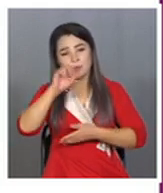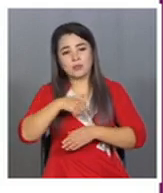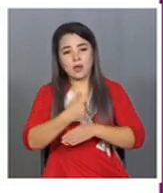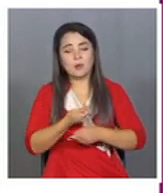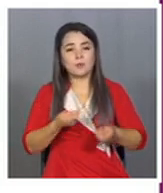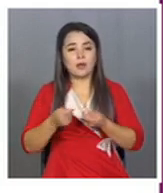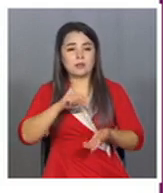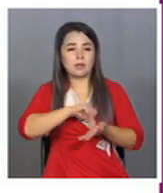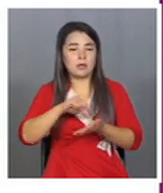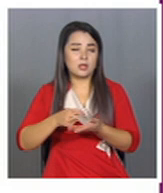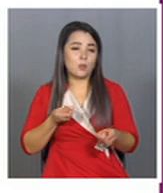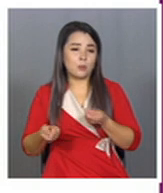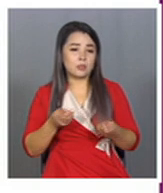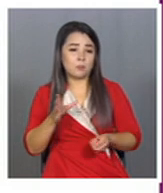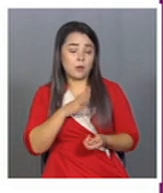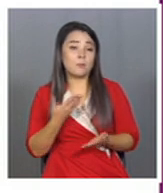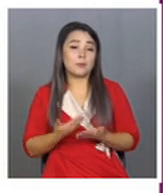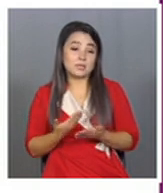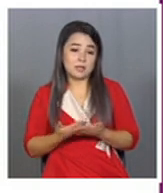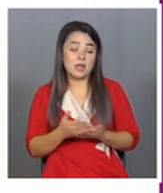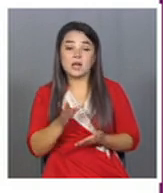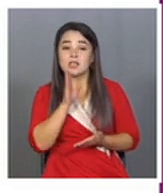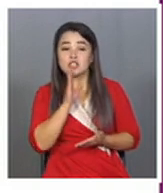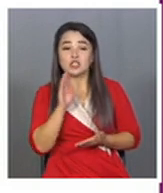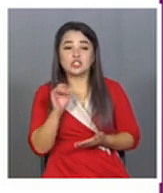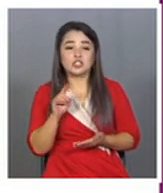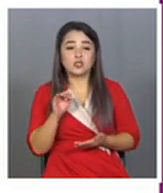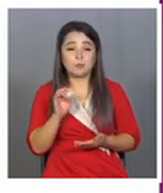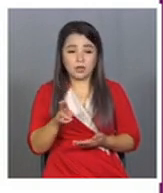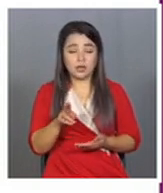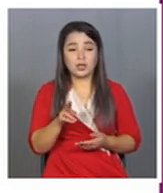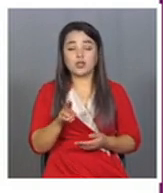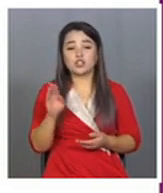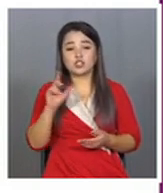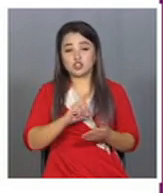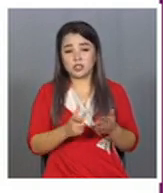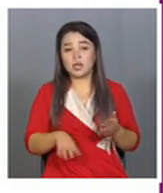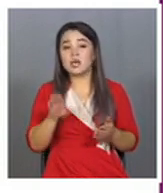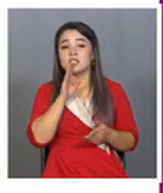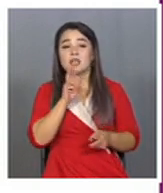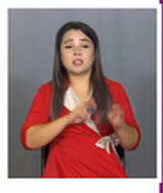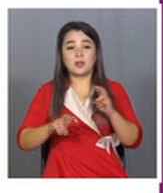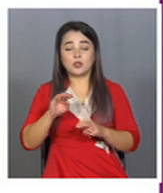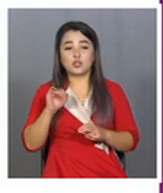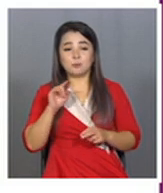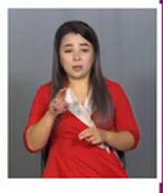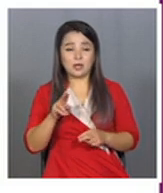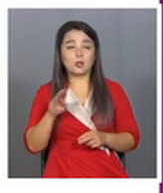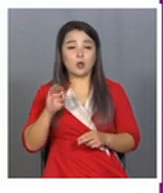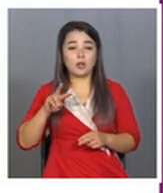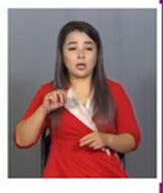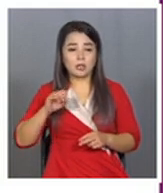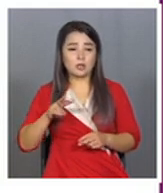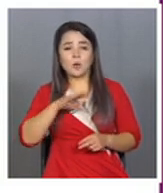бастайтын болған. Мысалы, қыз жібек жырында жібекті іздеп келе жатқан төлеген талай